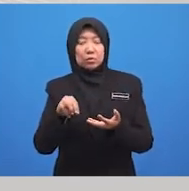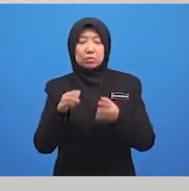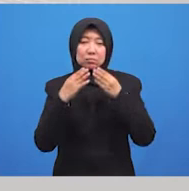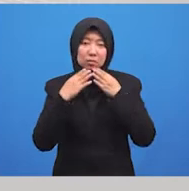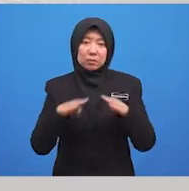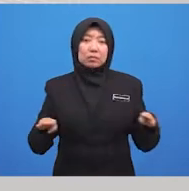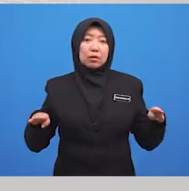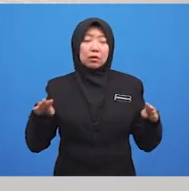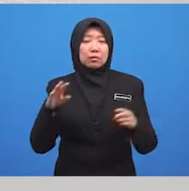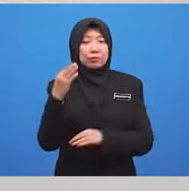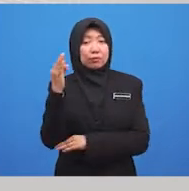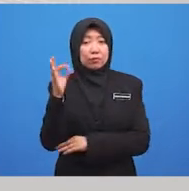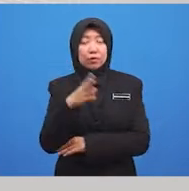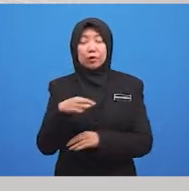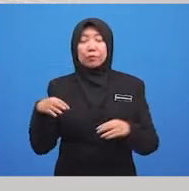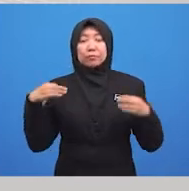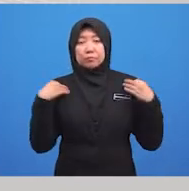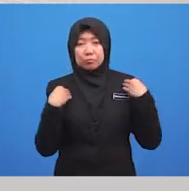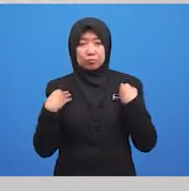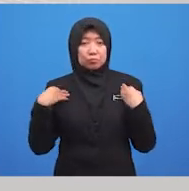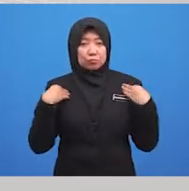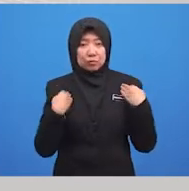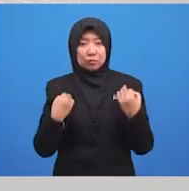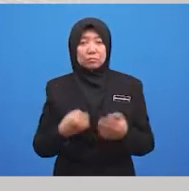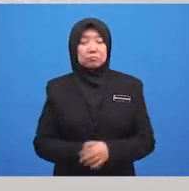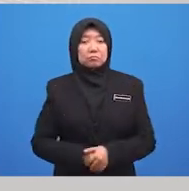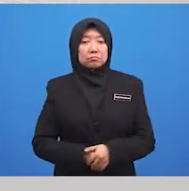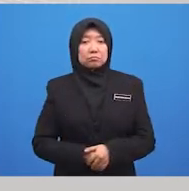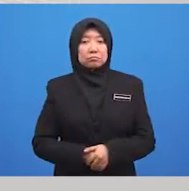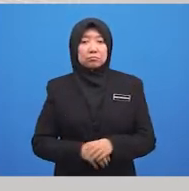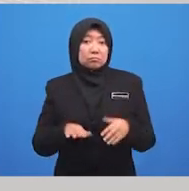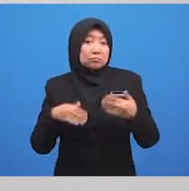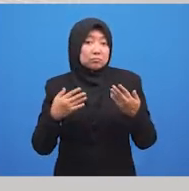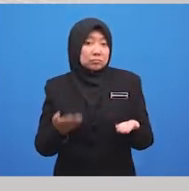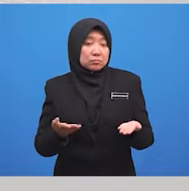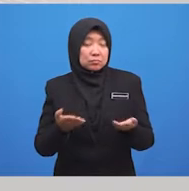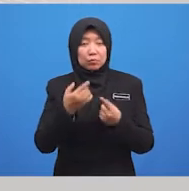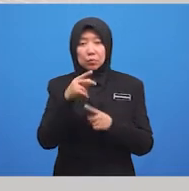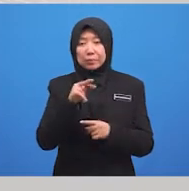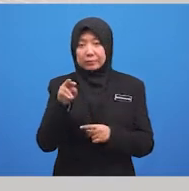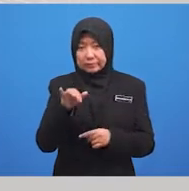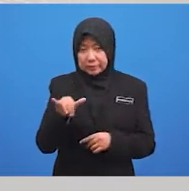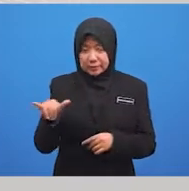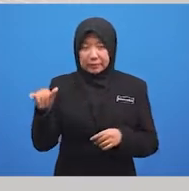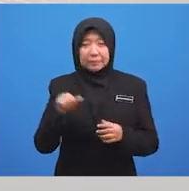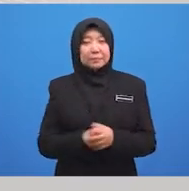Bagaimana murid-murid? Dapat jawapannya? Baiklah murid-murid. Jawapannya,